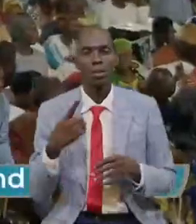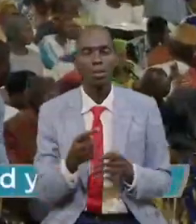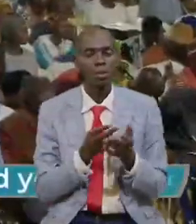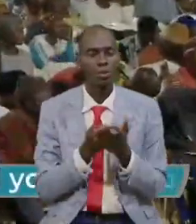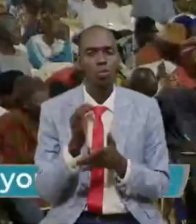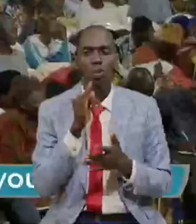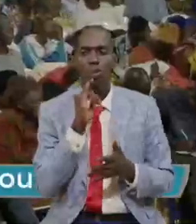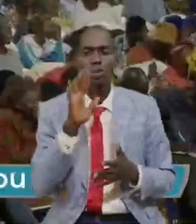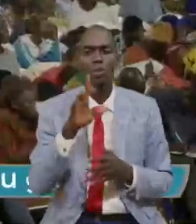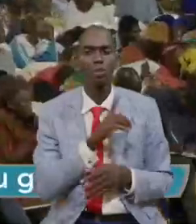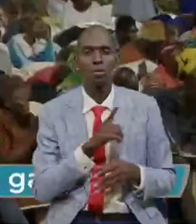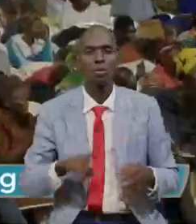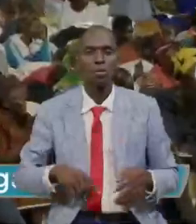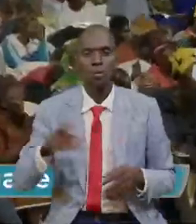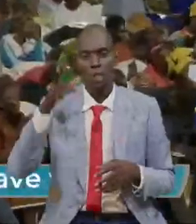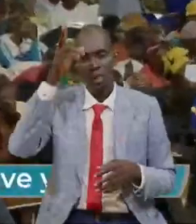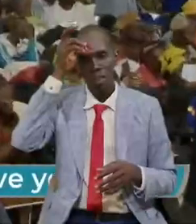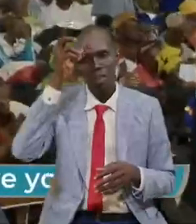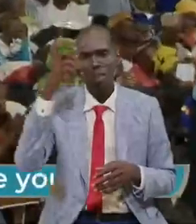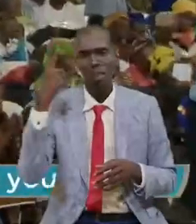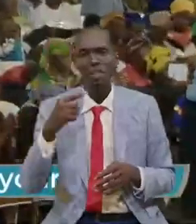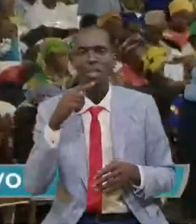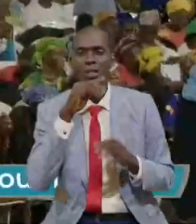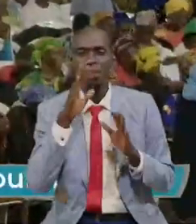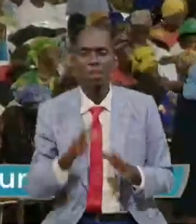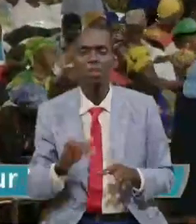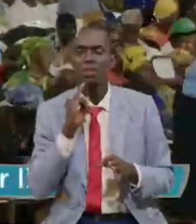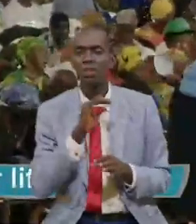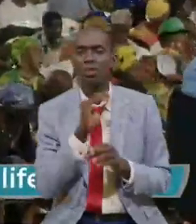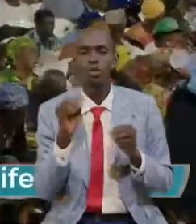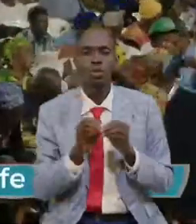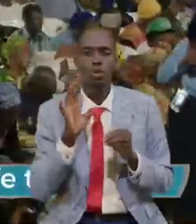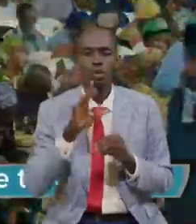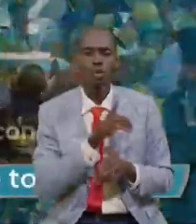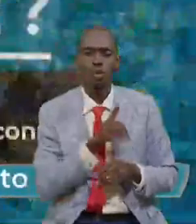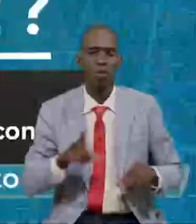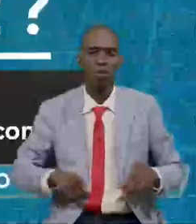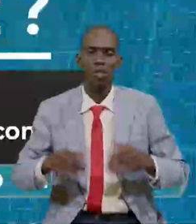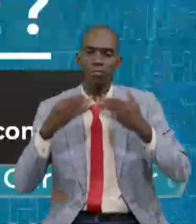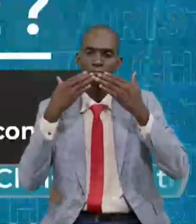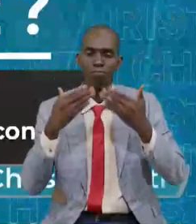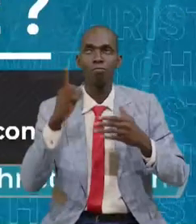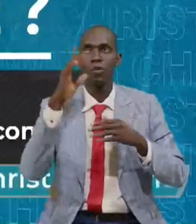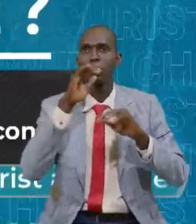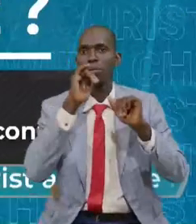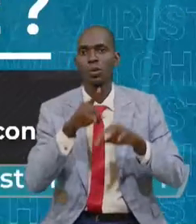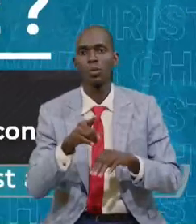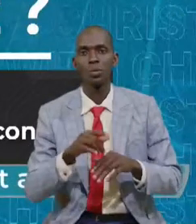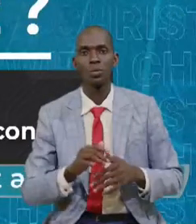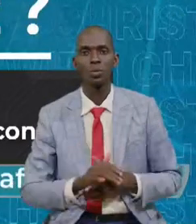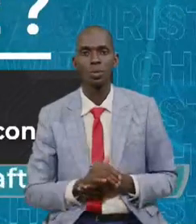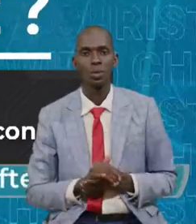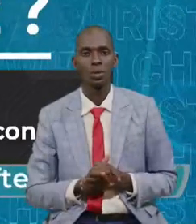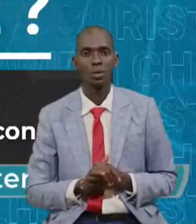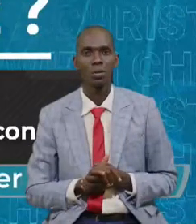vérité est là. Christ est votre Seigneur. Satan, le menteur, n'est plus votre Seigneur. Christ, la vérité, est votre Seigneur. Merci que le